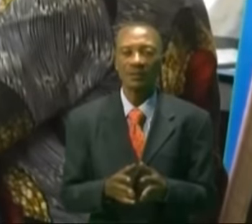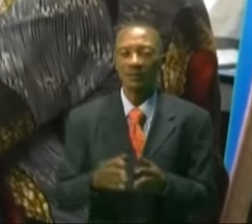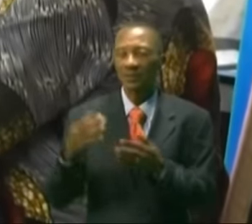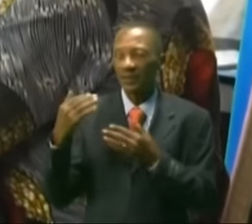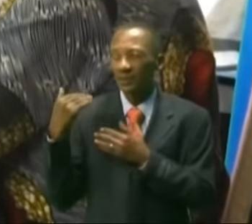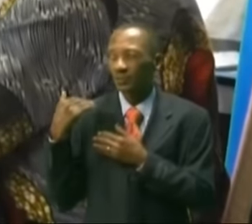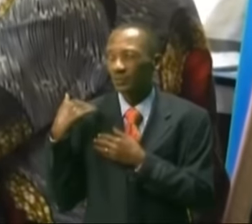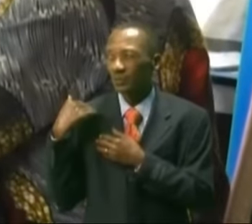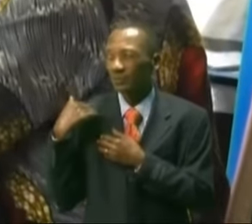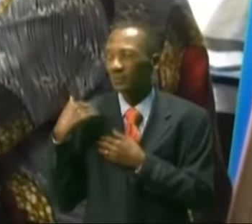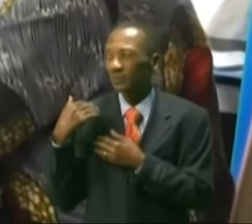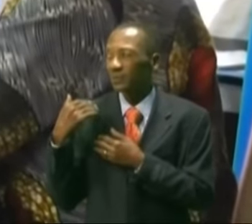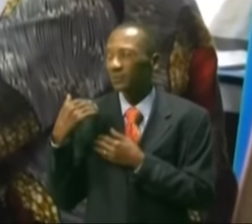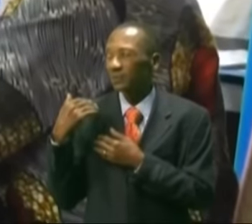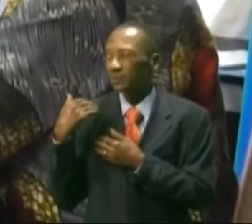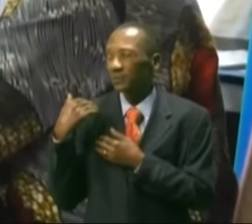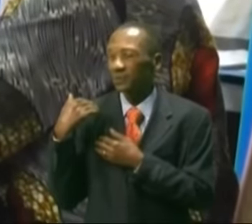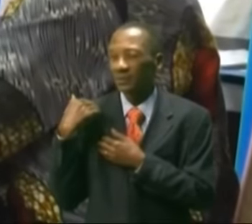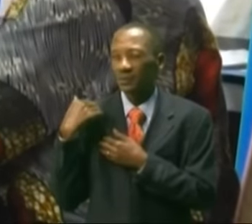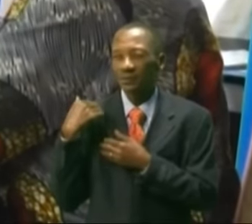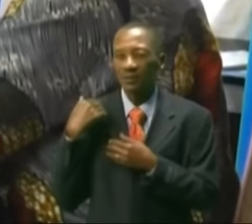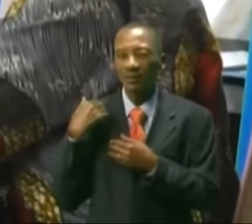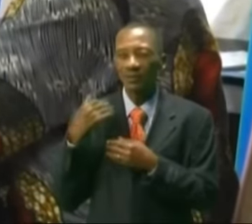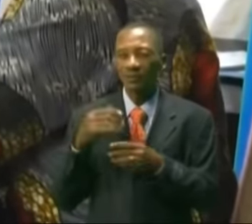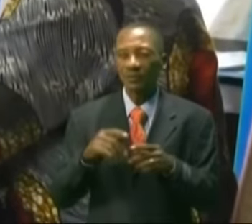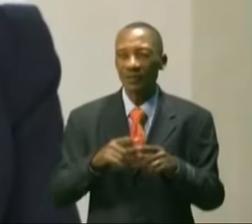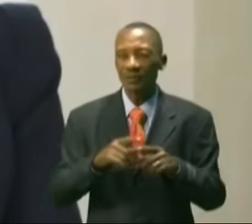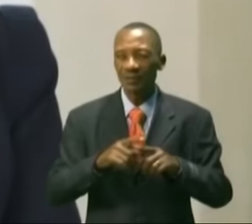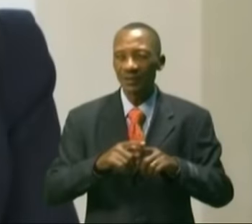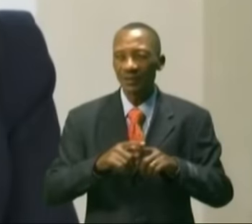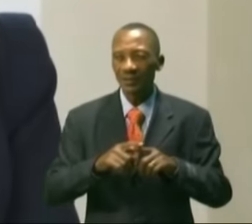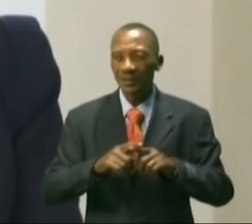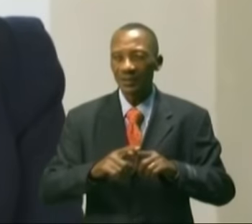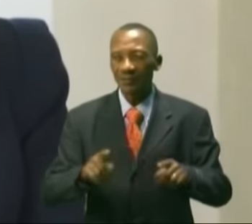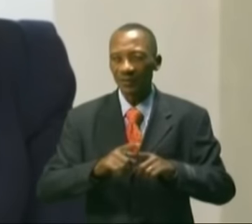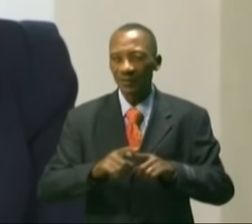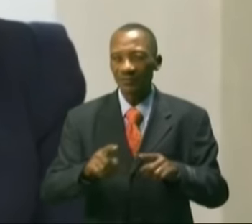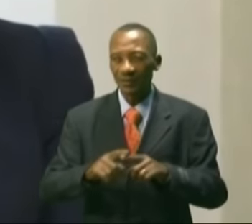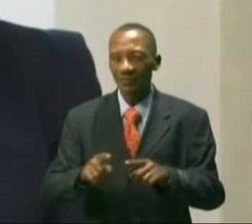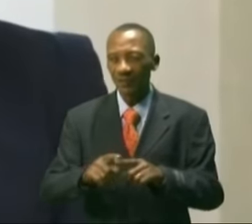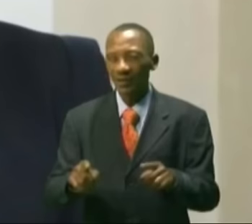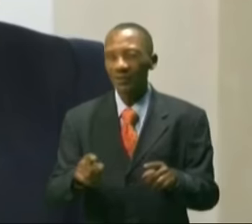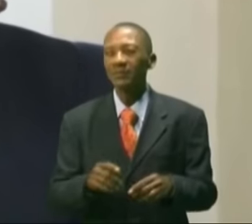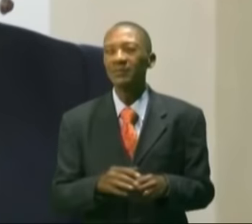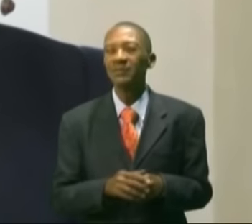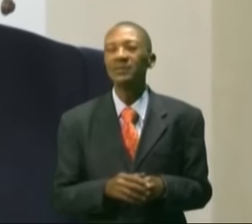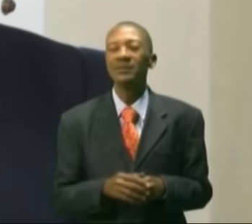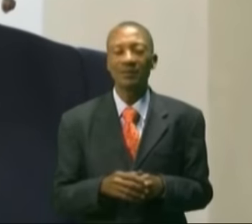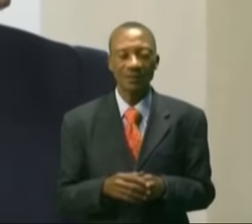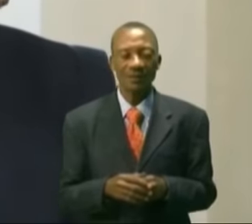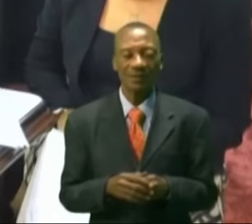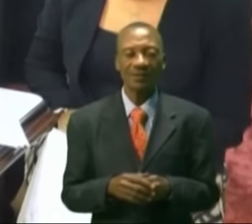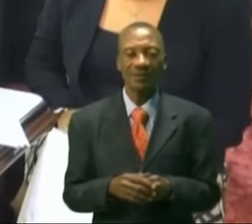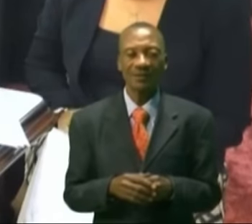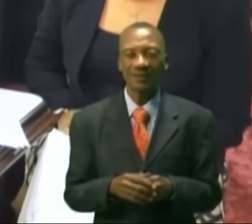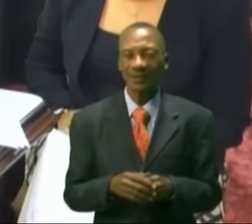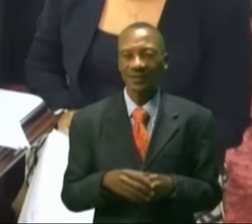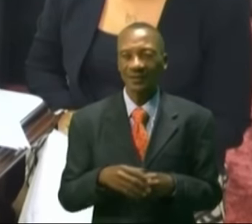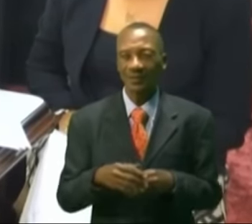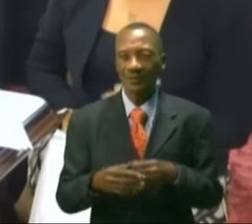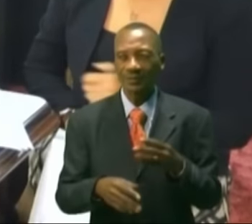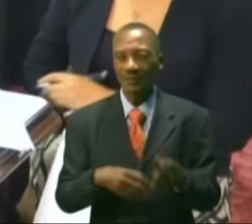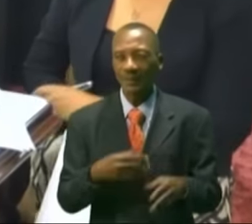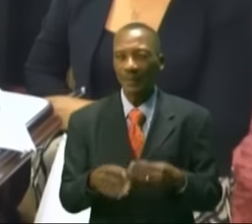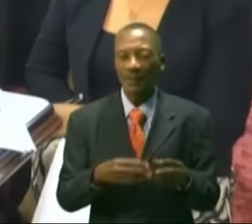cabinet de travail. Cette rencontre est à inscrire sur les actions du gouvernement pendant les 100 premiers jours de la mise en